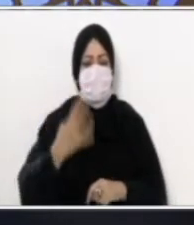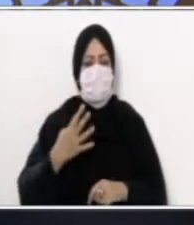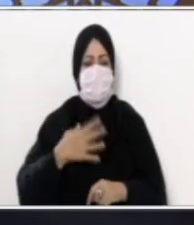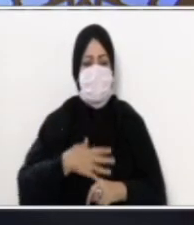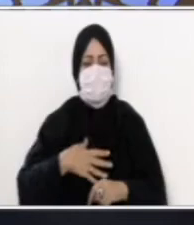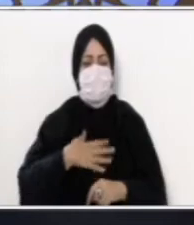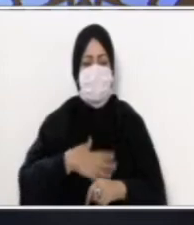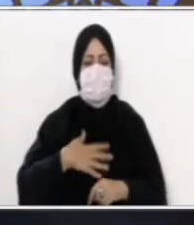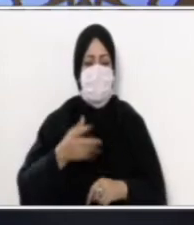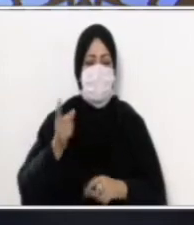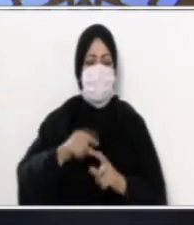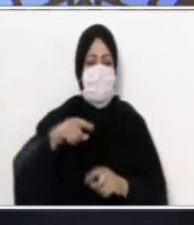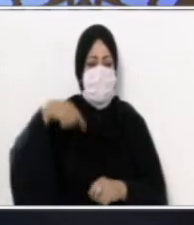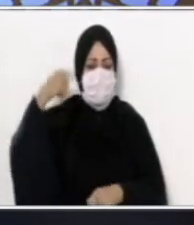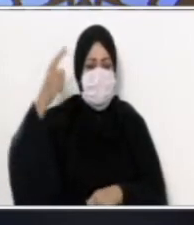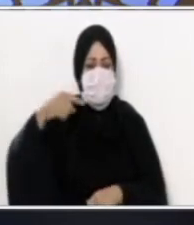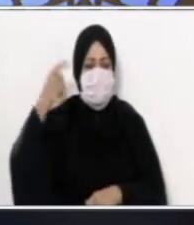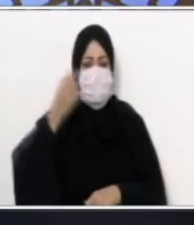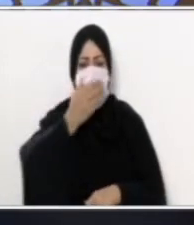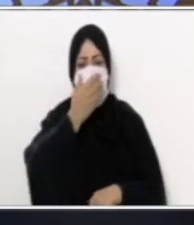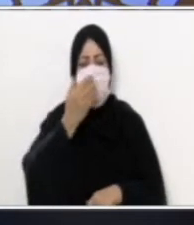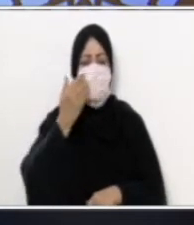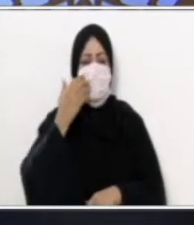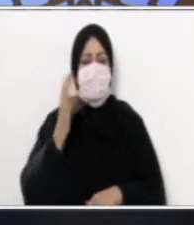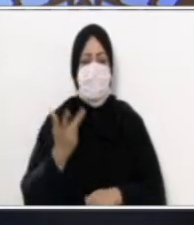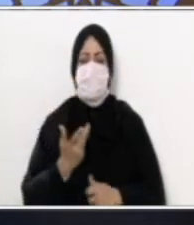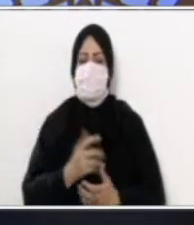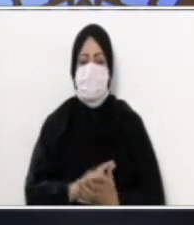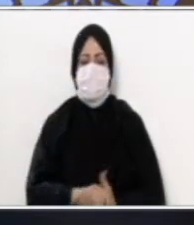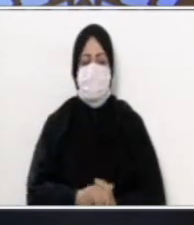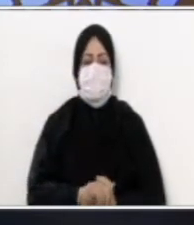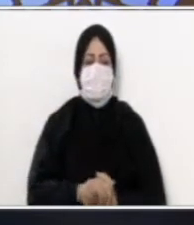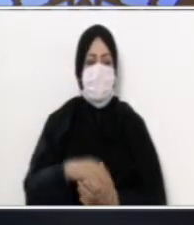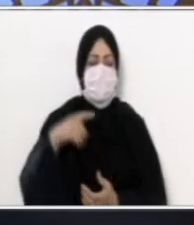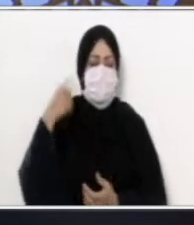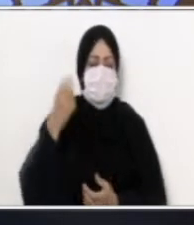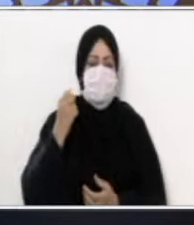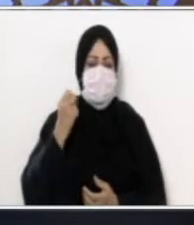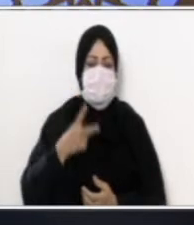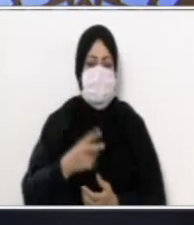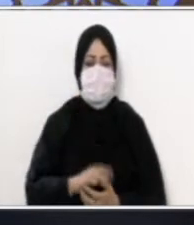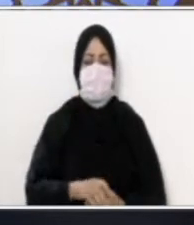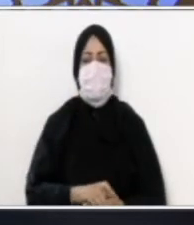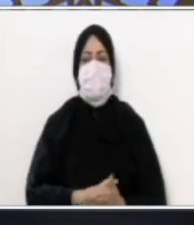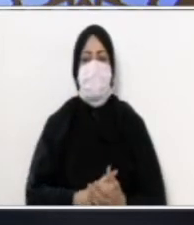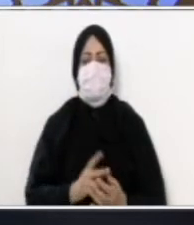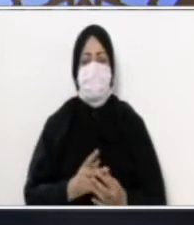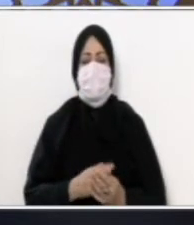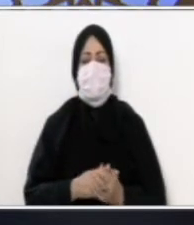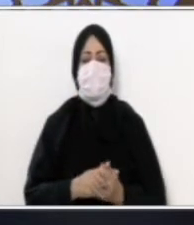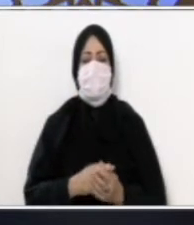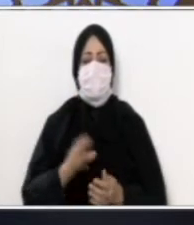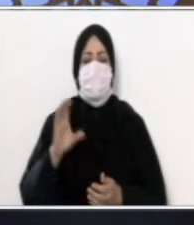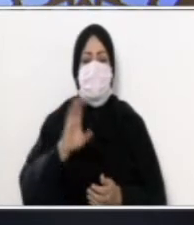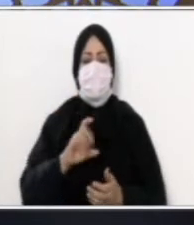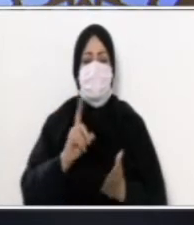غلط؟ نعم. سؤالك الثاني. السؤال الثاني حتو بحكم يتعلق حتو بالوسواس، يعني عندي مثلا نقول